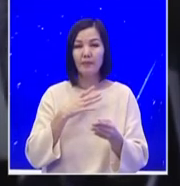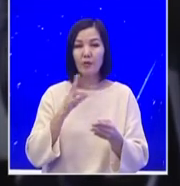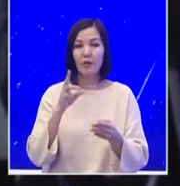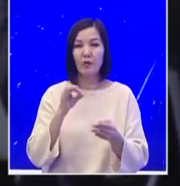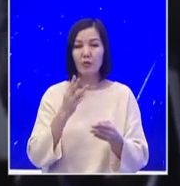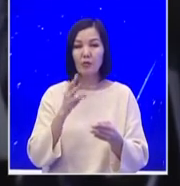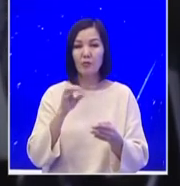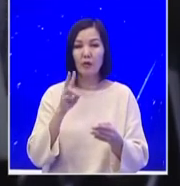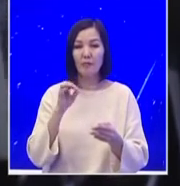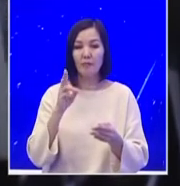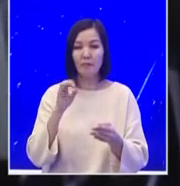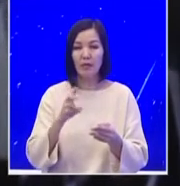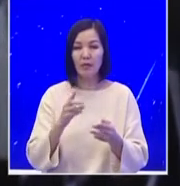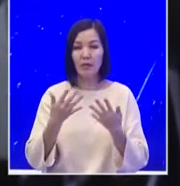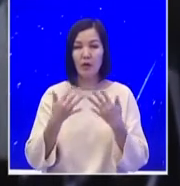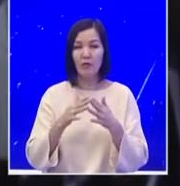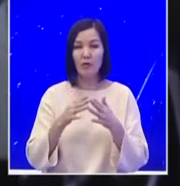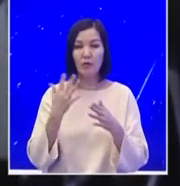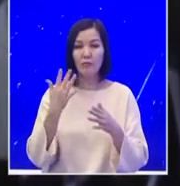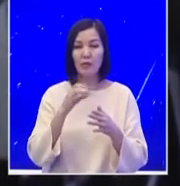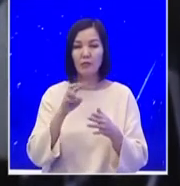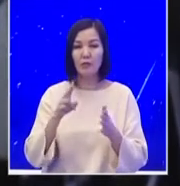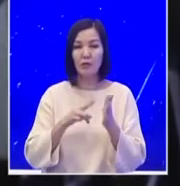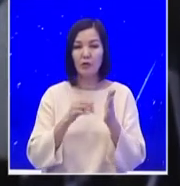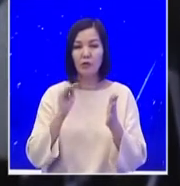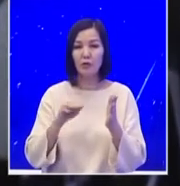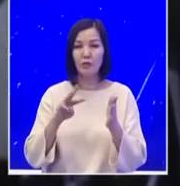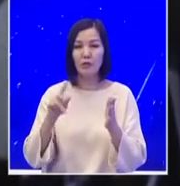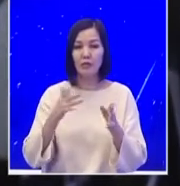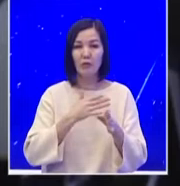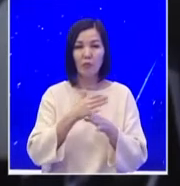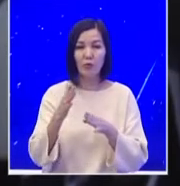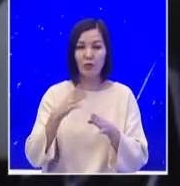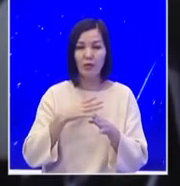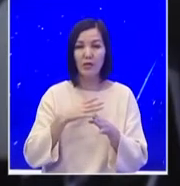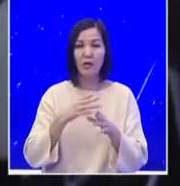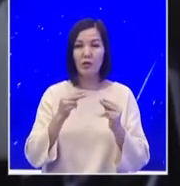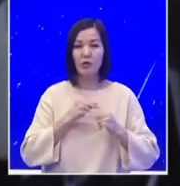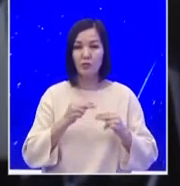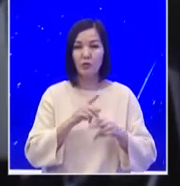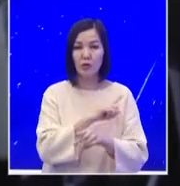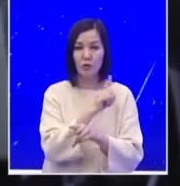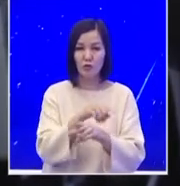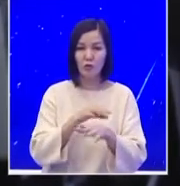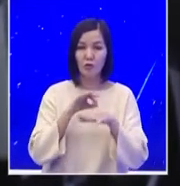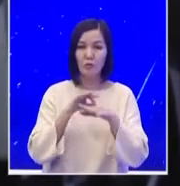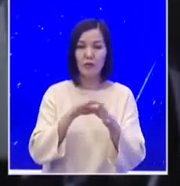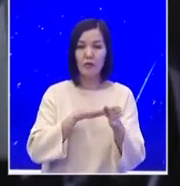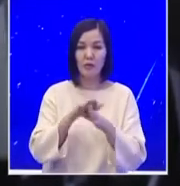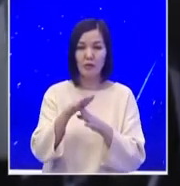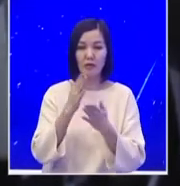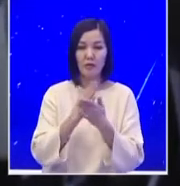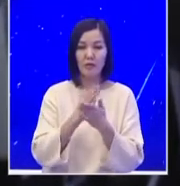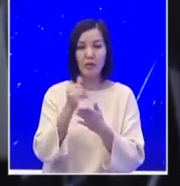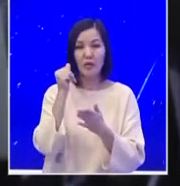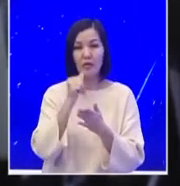Қошмаметтің жанындағы жаңағы саяжайларға 5 миллион 700 мың ақша бөлінді. Сол жұмыстарды біз бастап атқарылып, ертең